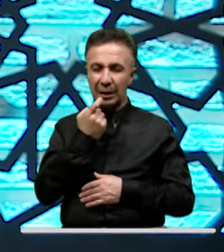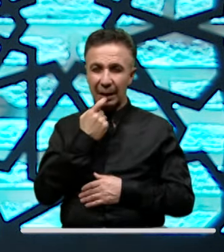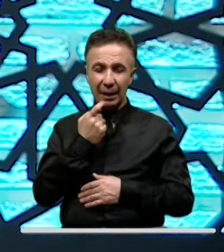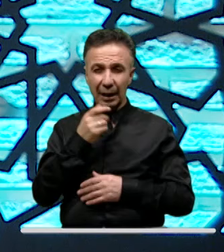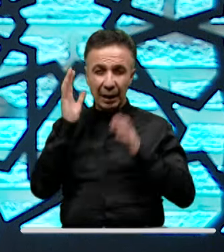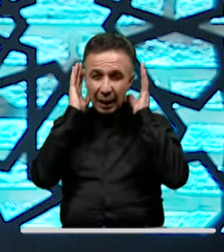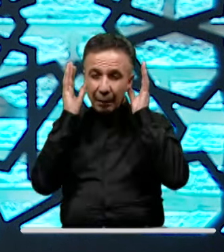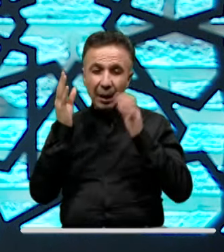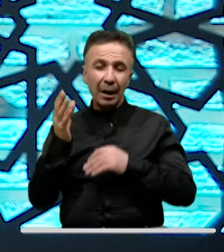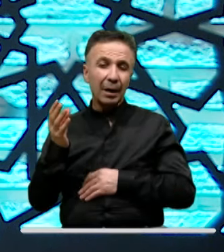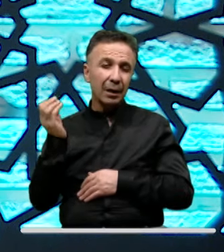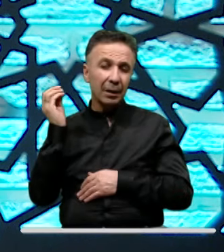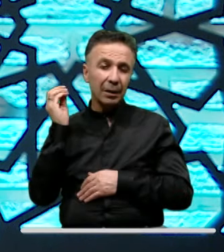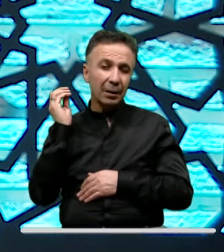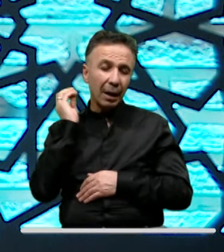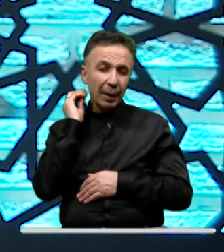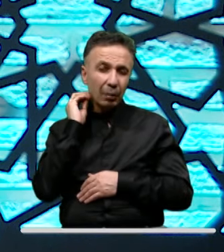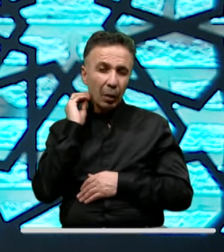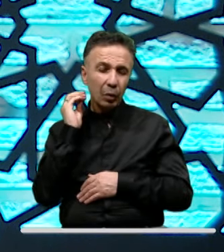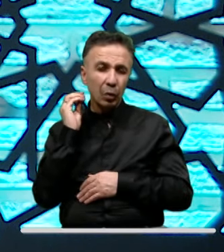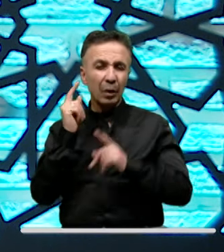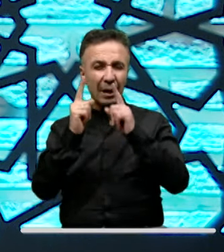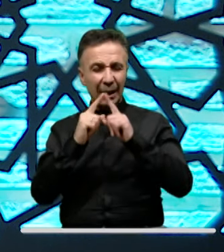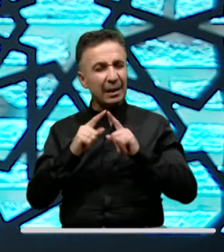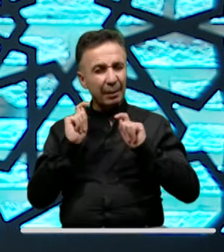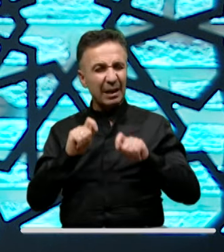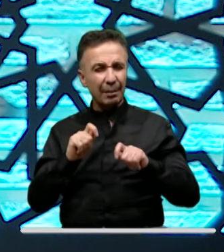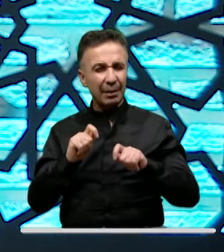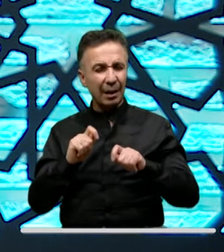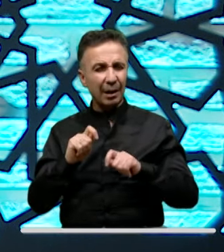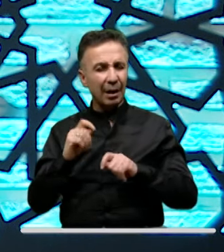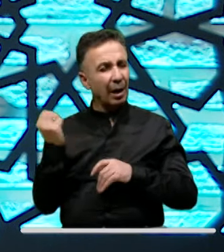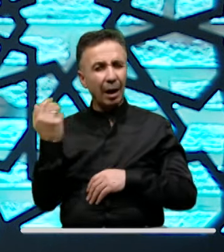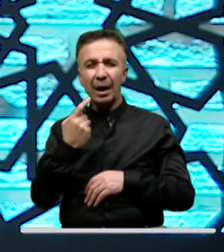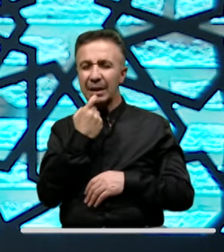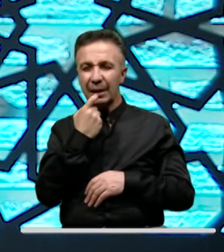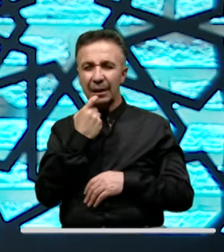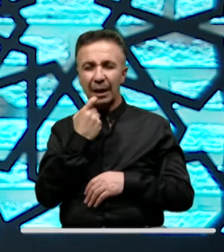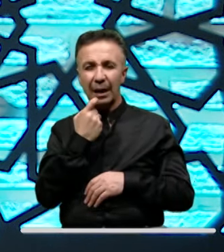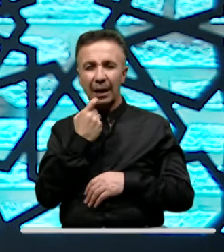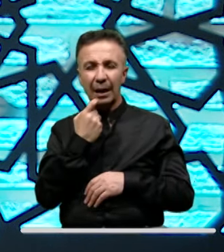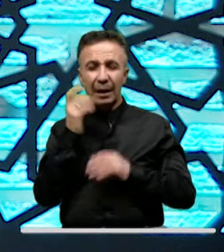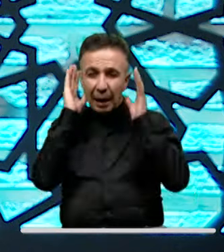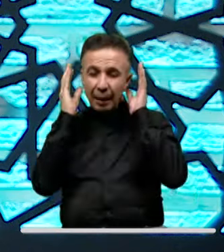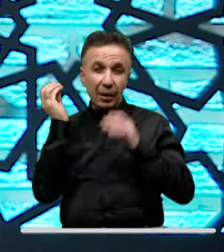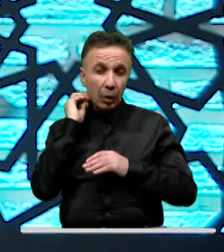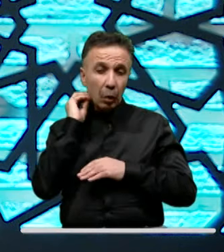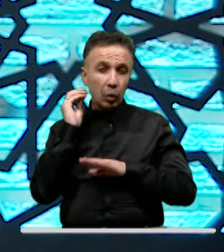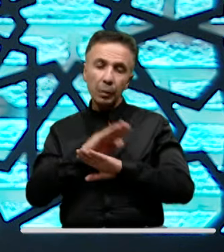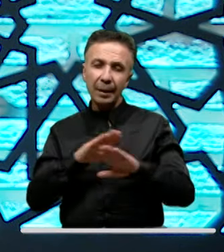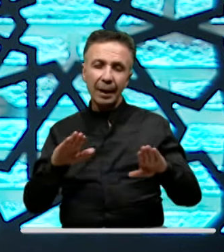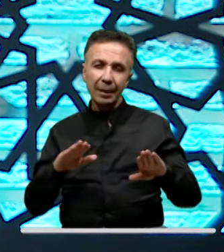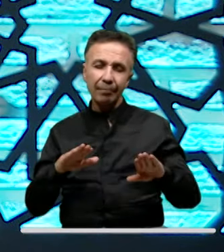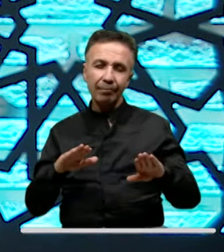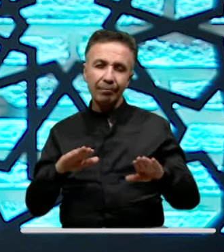borcu matematiğe vursak kaç senede biter mesela bu namaz borcumuz bizim? Soralım. Diğer soru